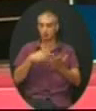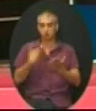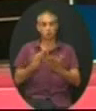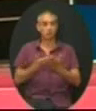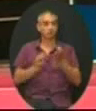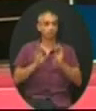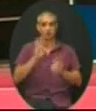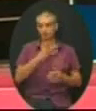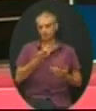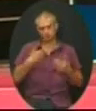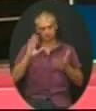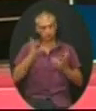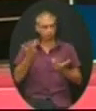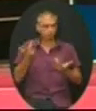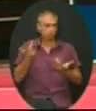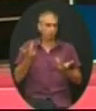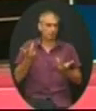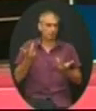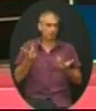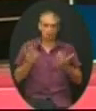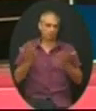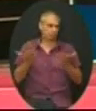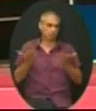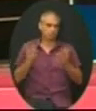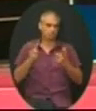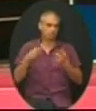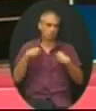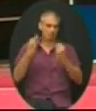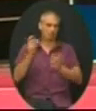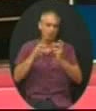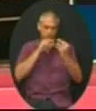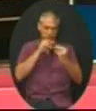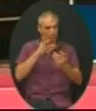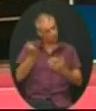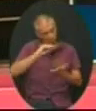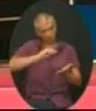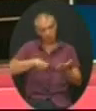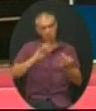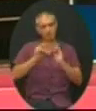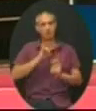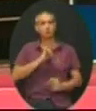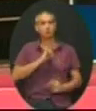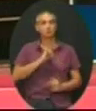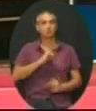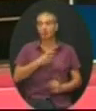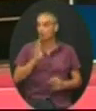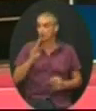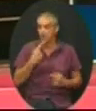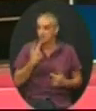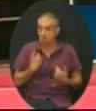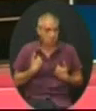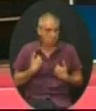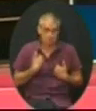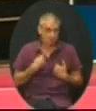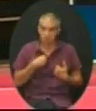המשפטי לנתניהו, עזוב, למרי טיין, למה לתת לאנשים לדבר? בוא תחתום על ניגוד עניינים. אמר נתניהו, אני